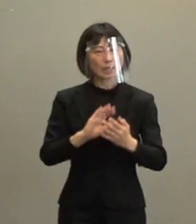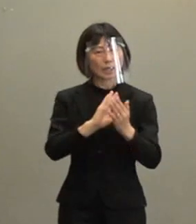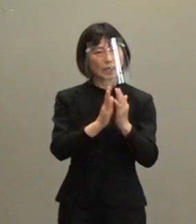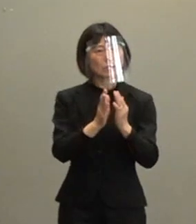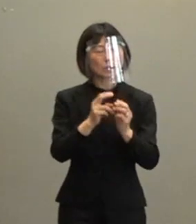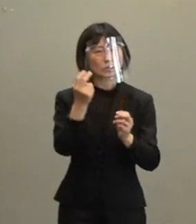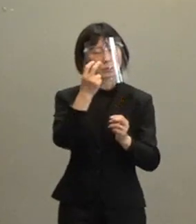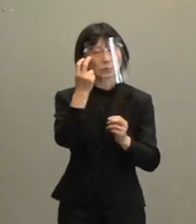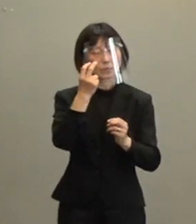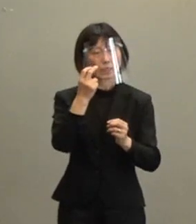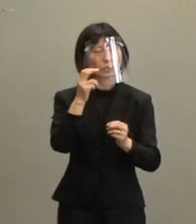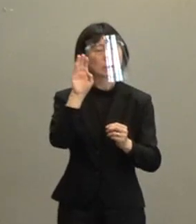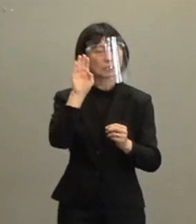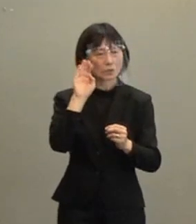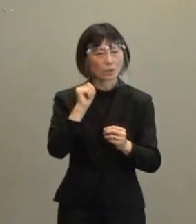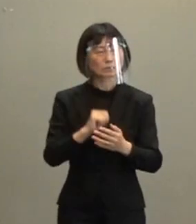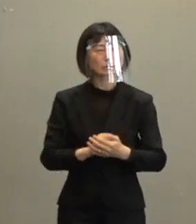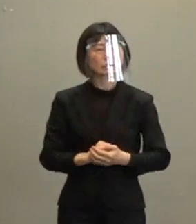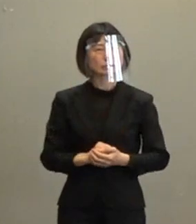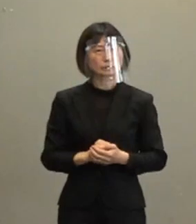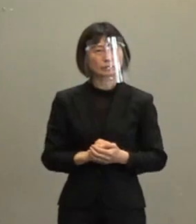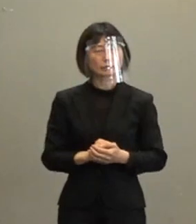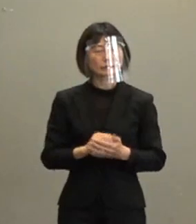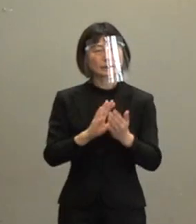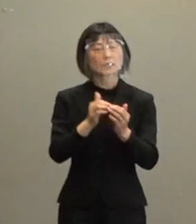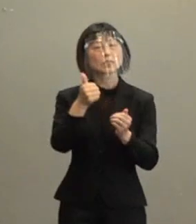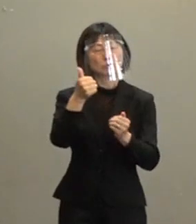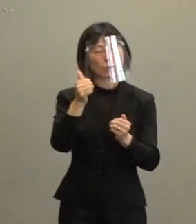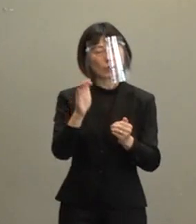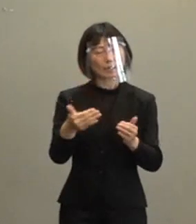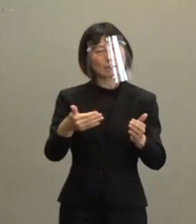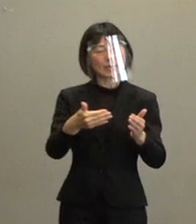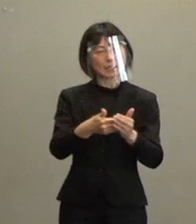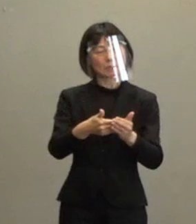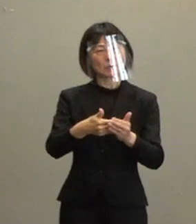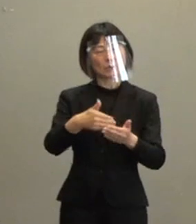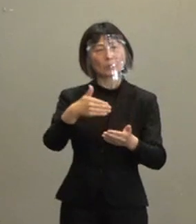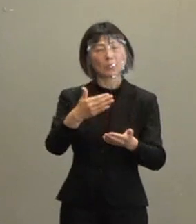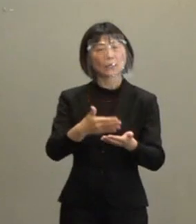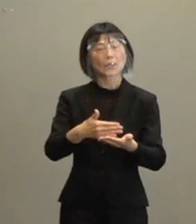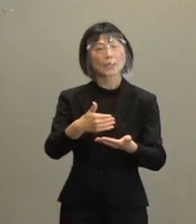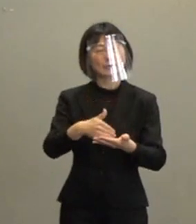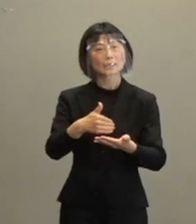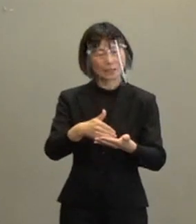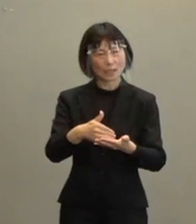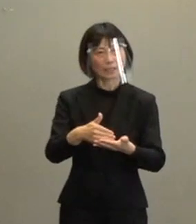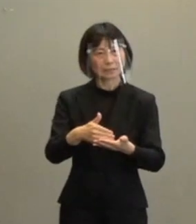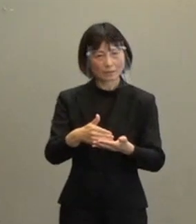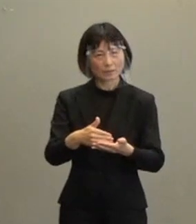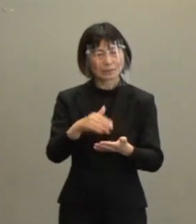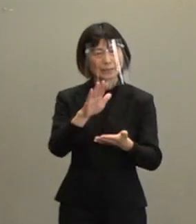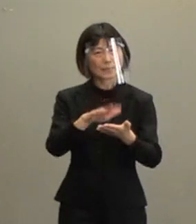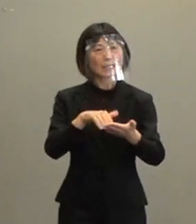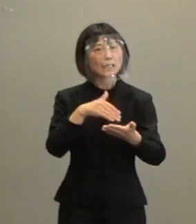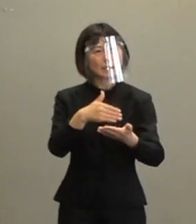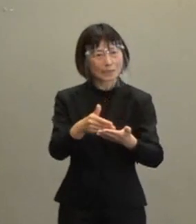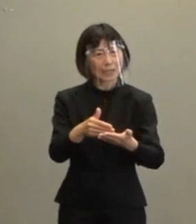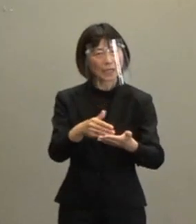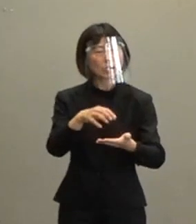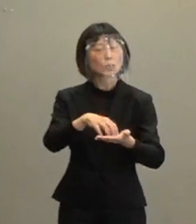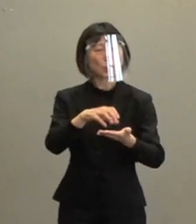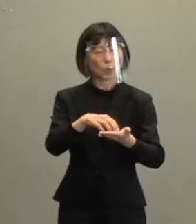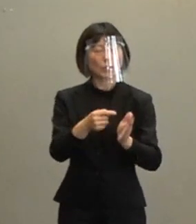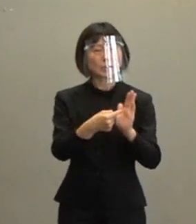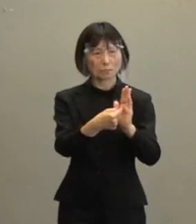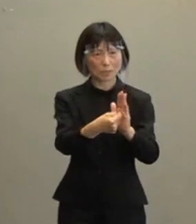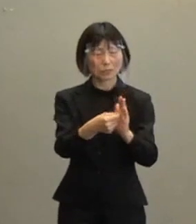で調査されたということで、やっぱり知事もこれまでもおっしゃってきましたけど、やっぱりそういうデータとかエビデンスとかを示すのが重要になってくる